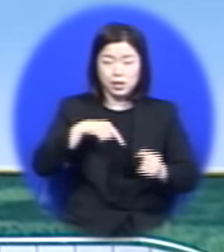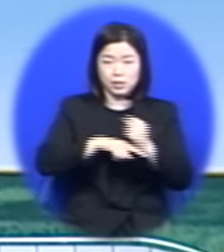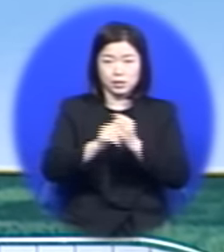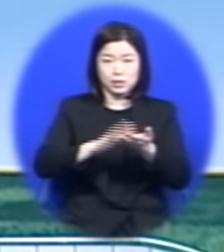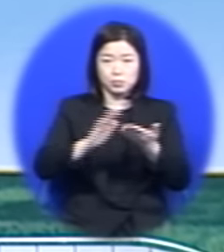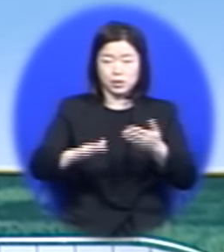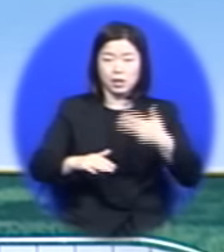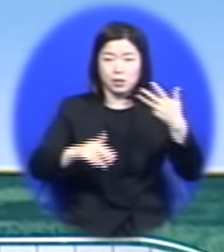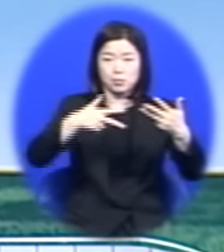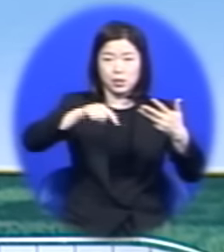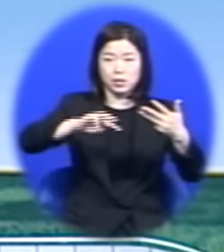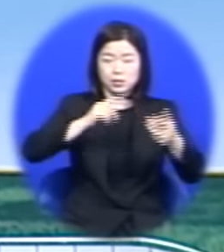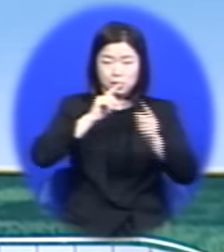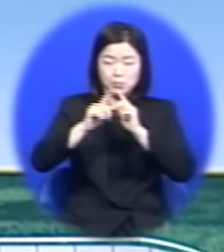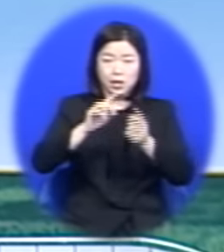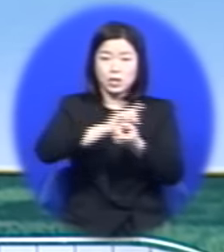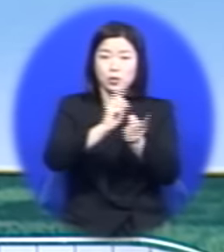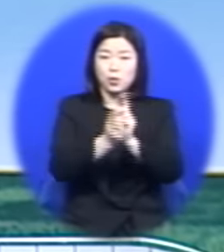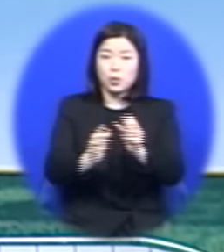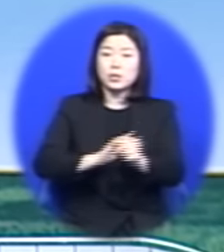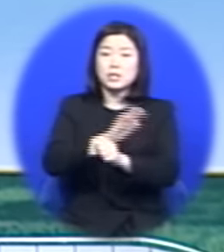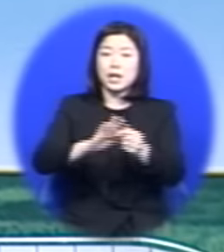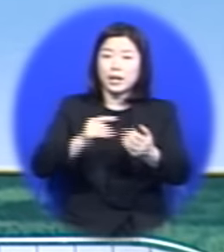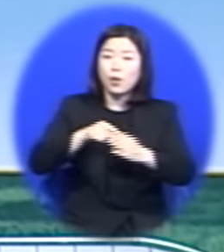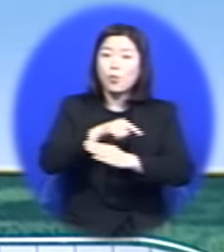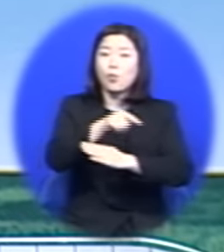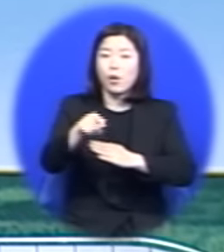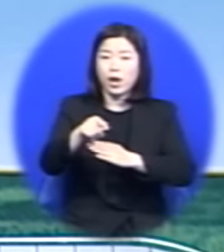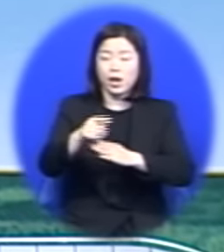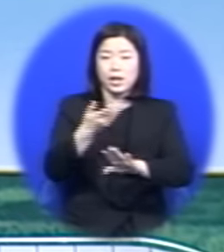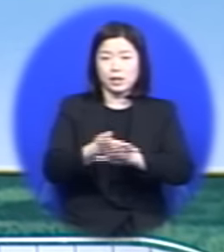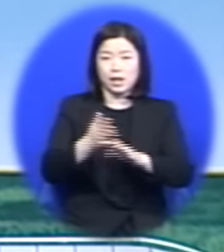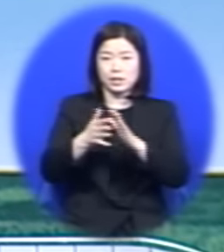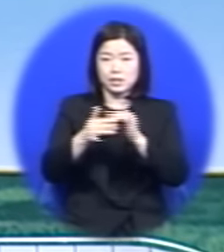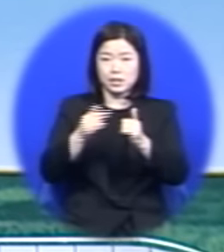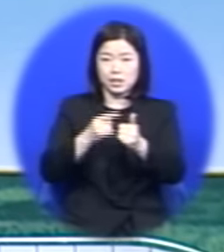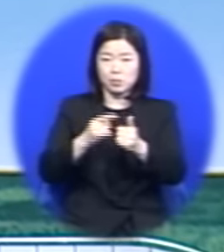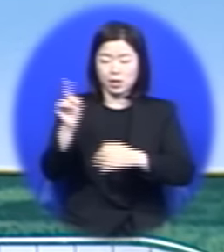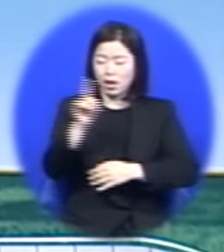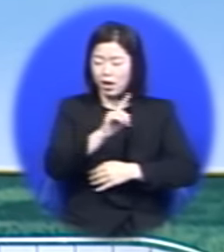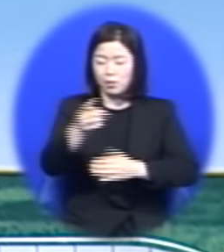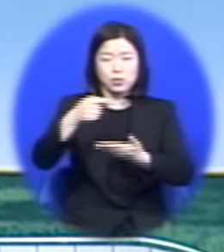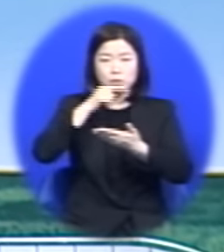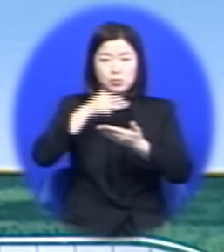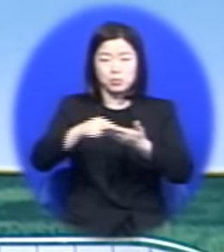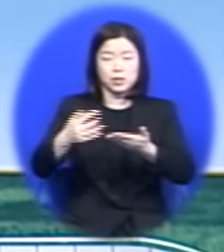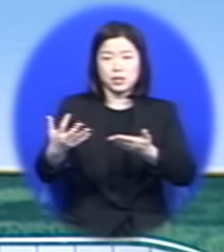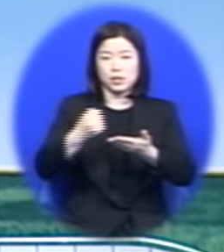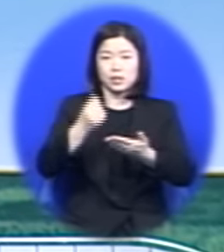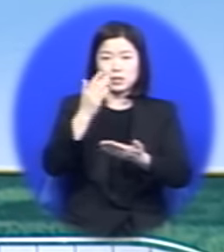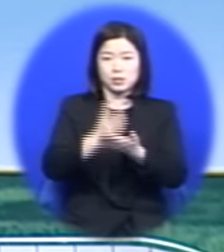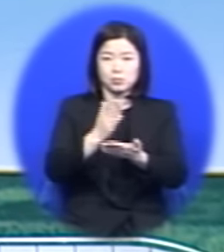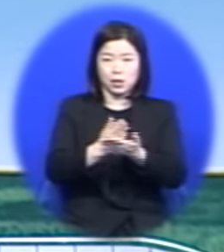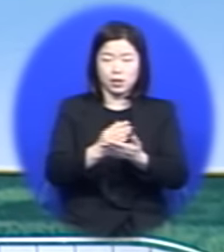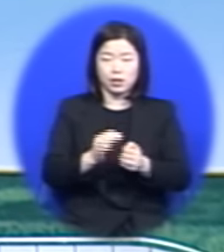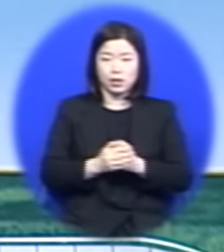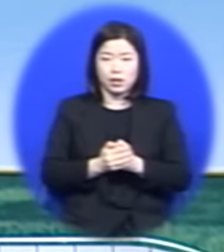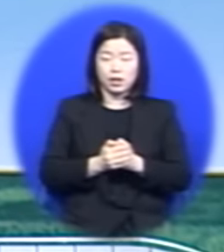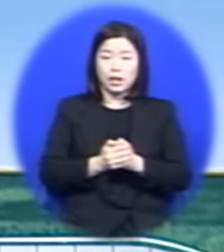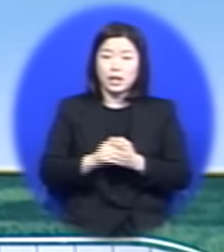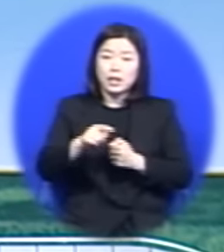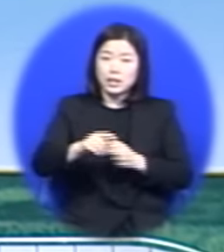8절 말씀에 서로 사랑하는 것 외에는 아무에게도 빚을 지지 마십시오. 여러분, 이